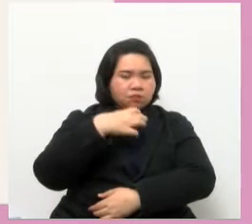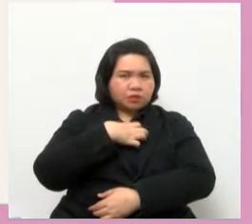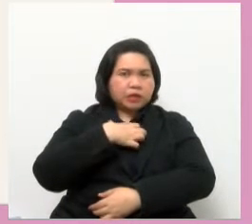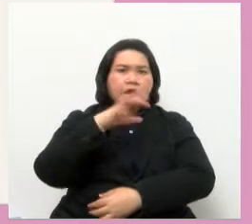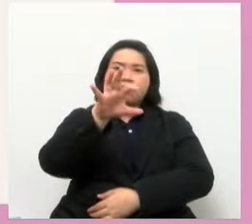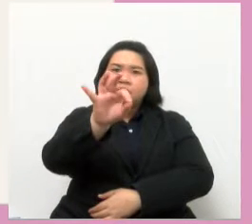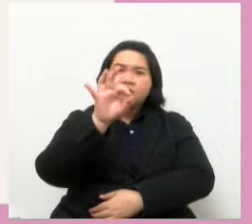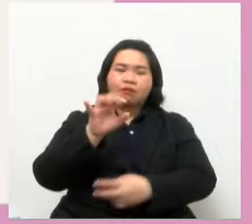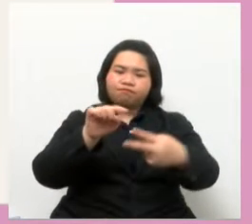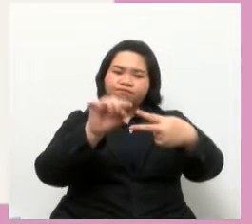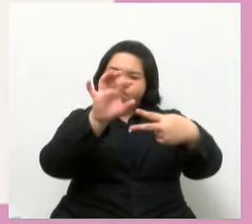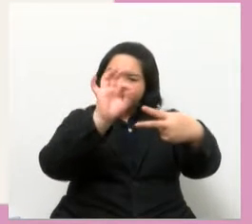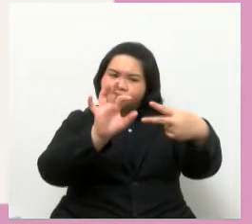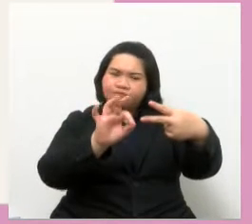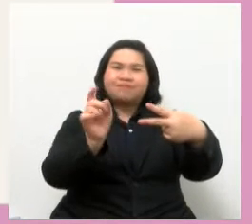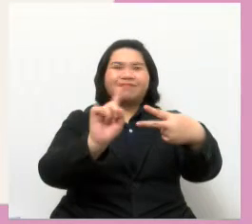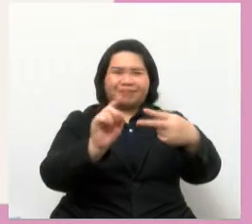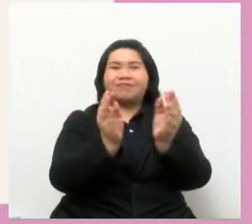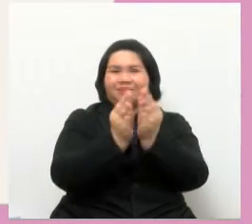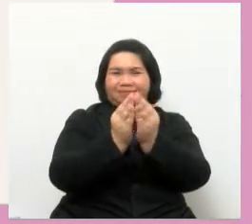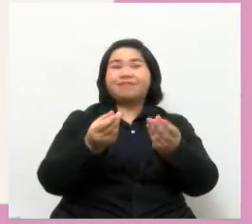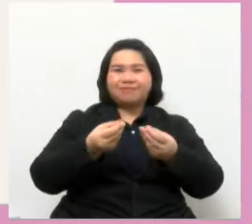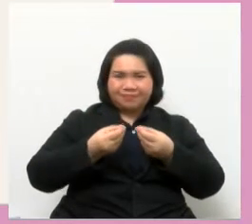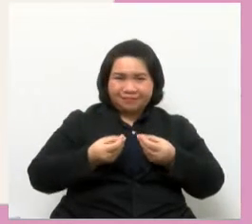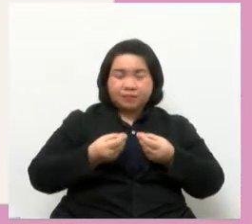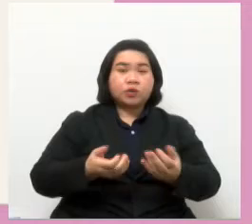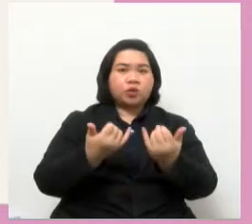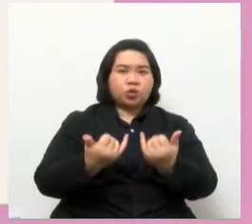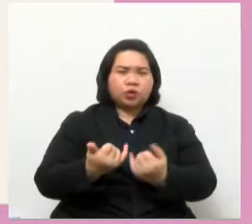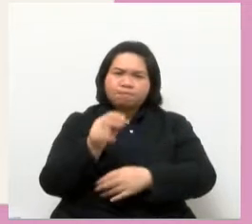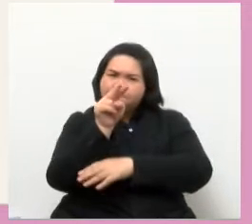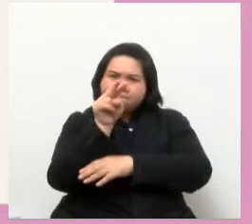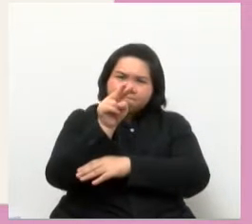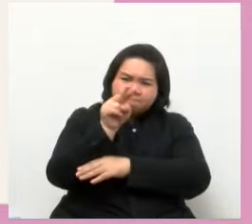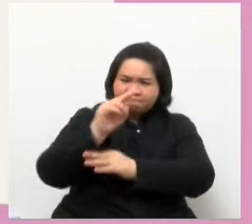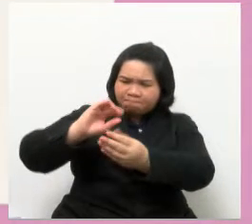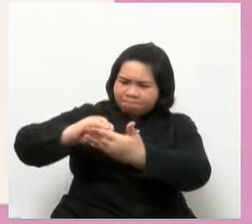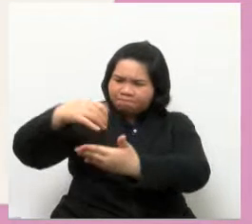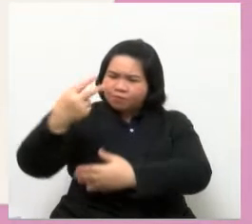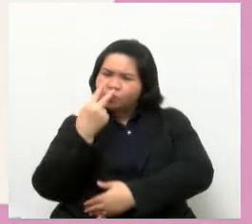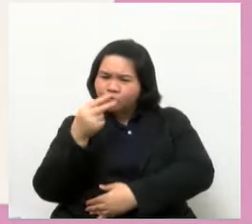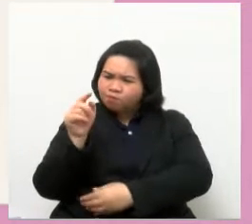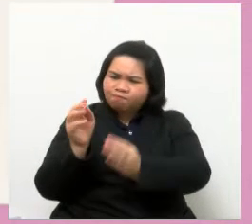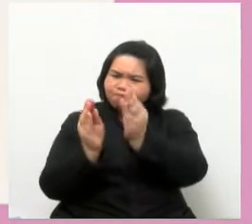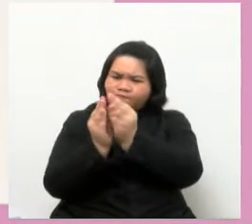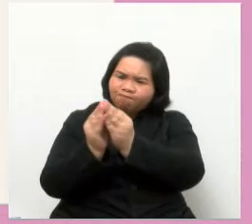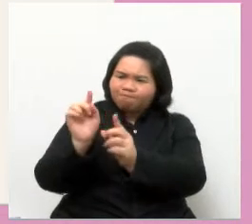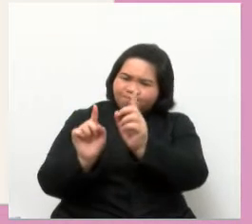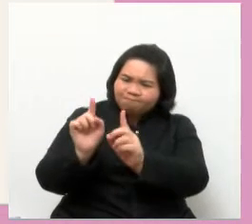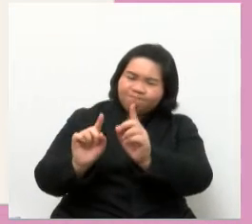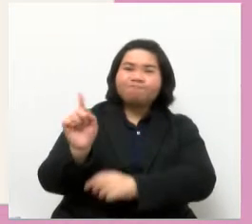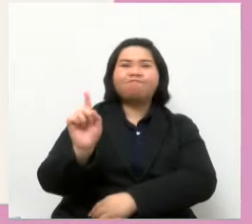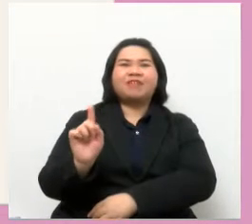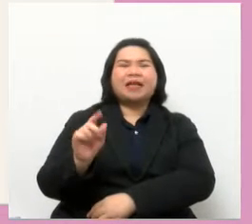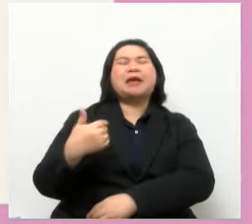ก็โหวตชื่อรายการให้กับเราด้วยนะคะตอนนี้เนี่ยเรานั่งจ้องกันอยู่หน้าจอกับทีมงานของเราค่ะบอกได้เลยว่าตื่นเต้นมากๆนะ